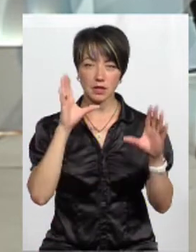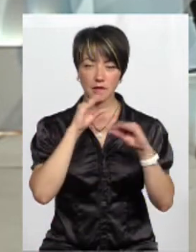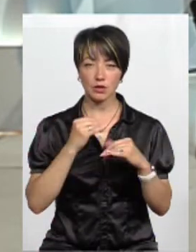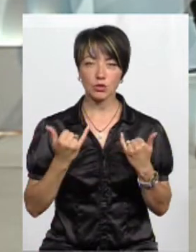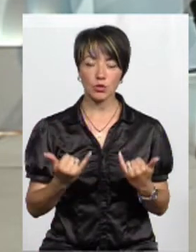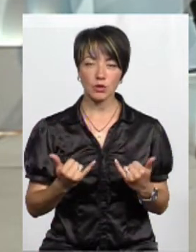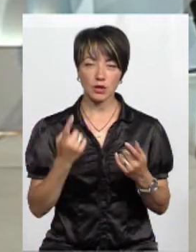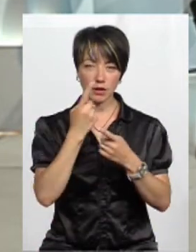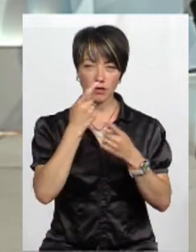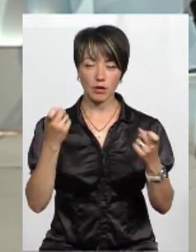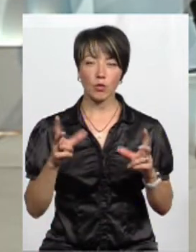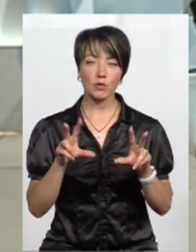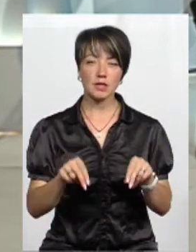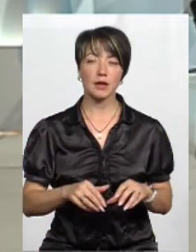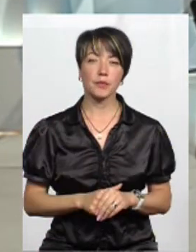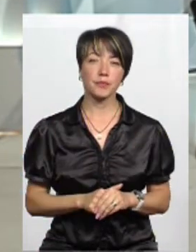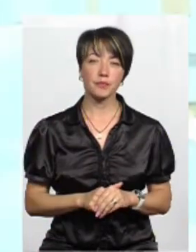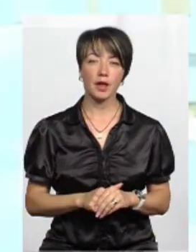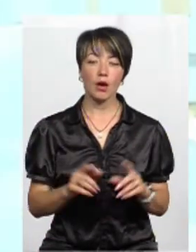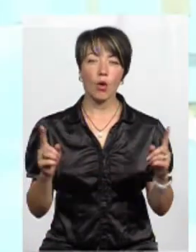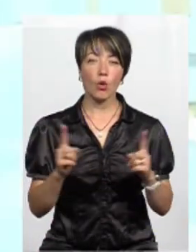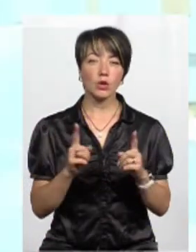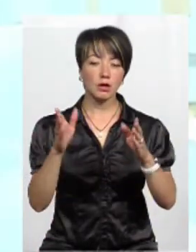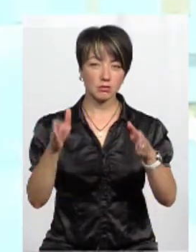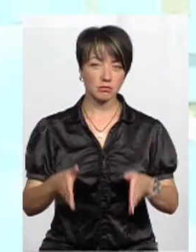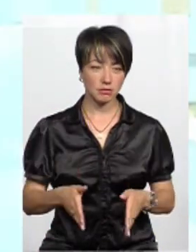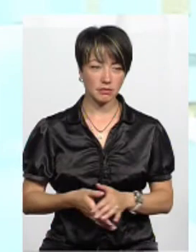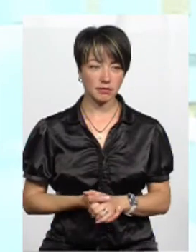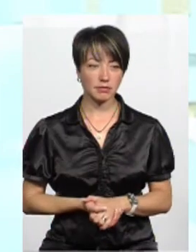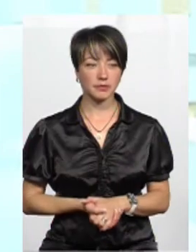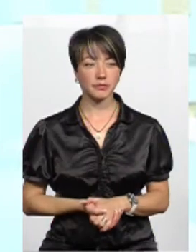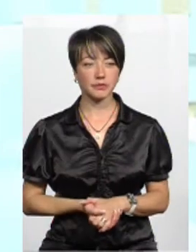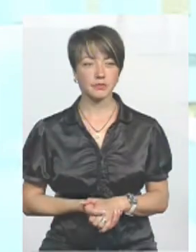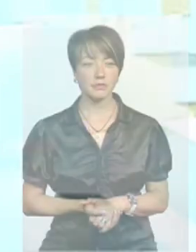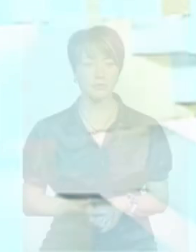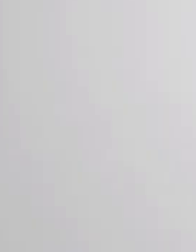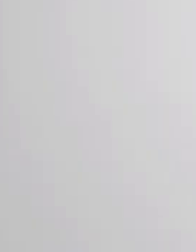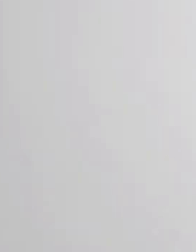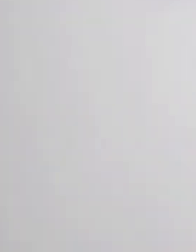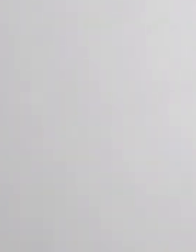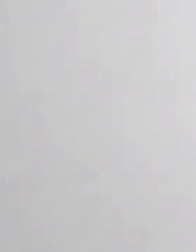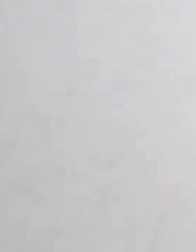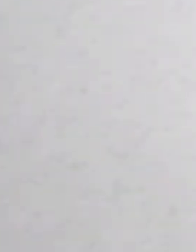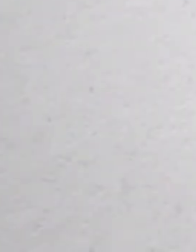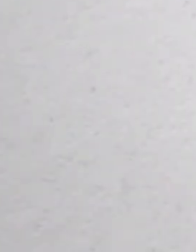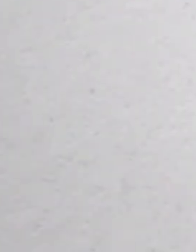встигли сьогодні на ефір, як і обіцяли. І коротка довідка про пані Оксану.